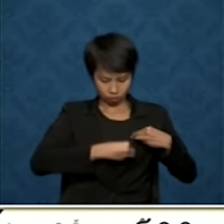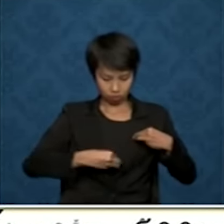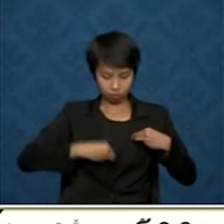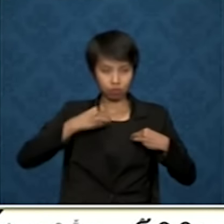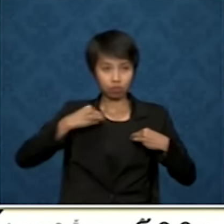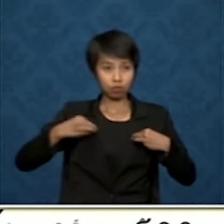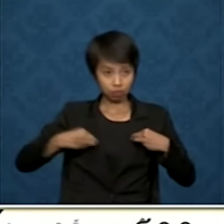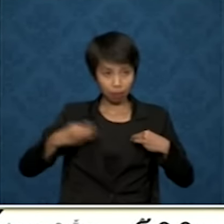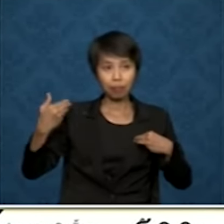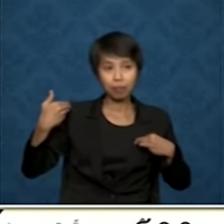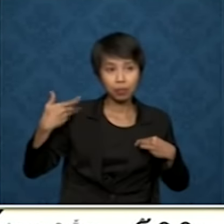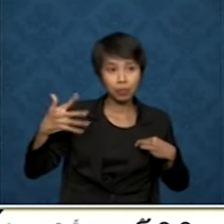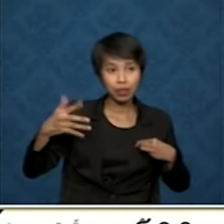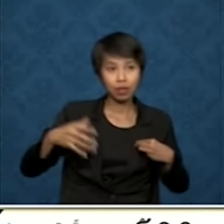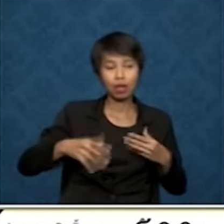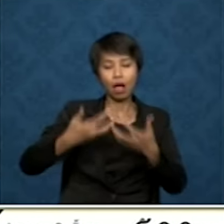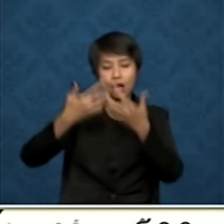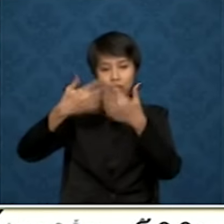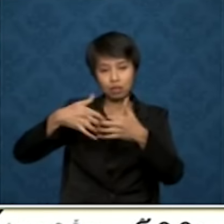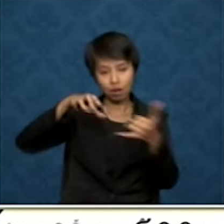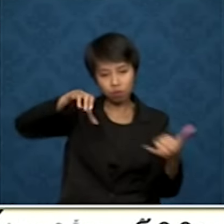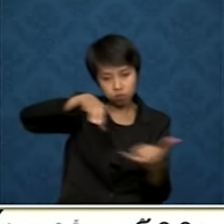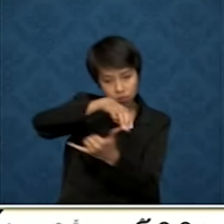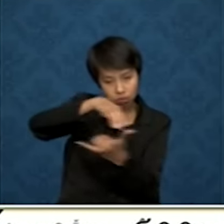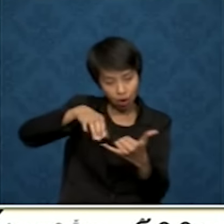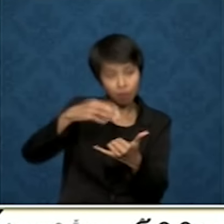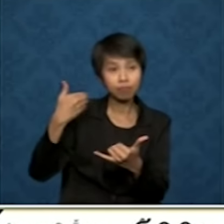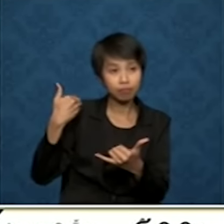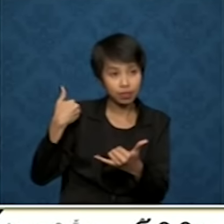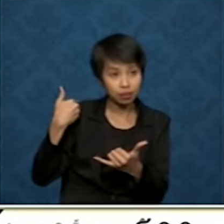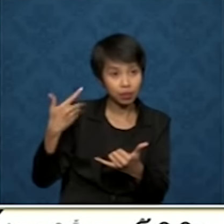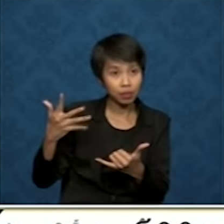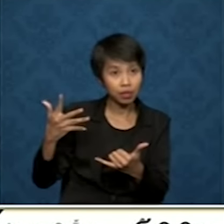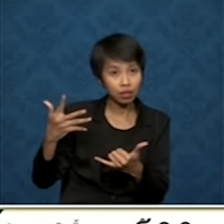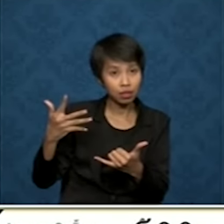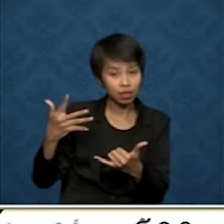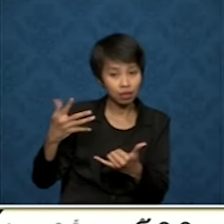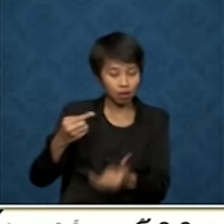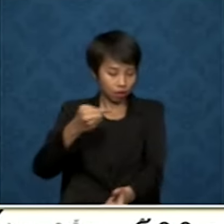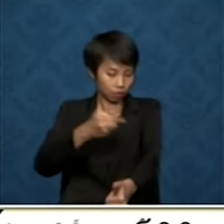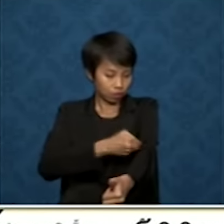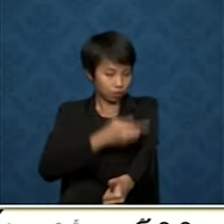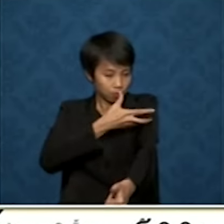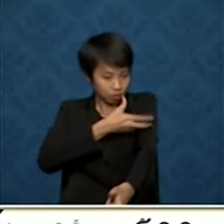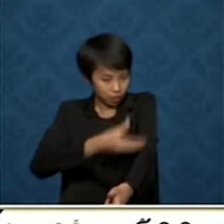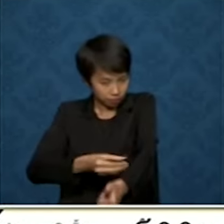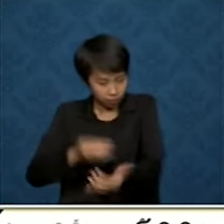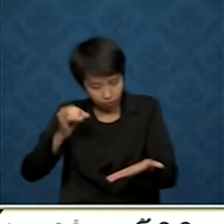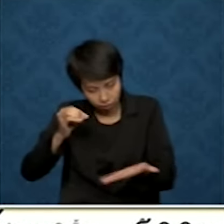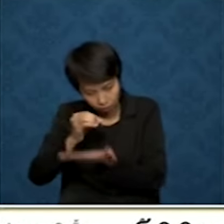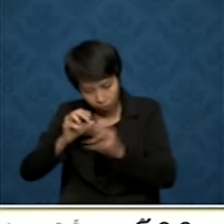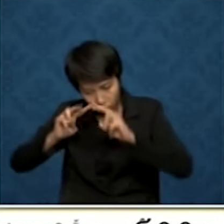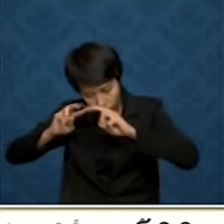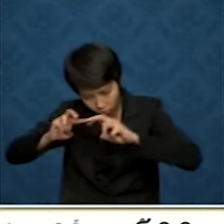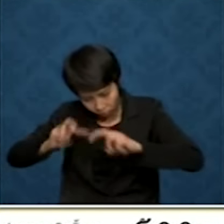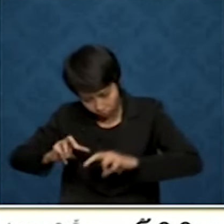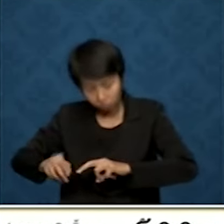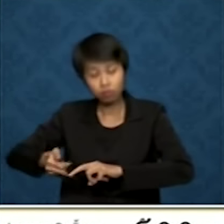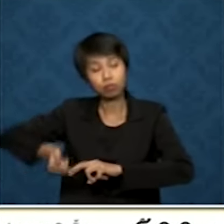CTมั้ยตรวจแลปทั่วไปได้หรือเปล่าทอ TDไดเมอร์นี่เจาะเจาะแลบมาแล้วก็ส่งไปตรวจแลปนอกได้